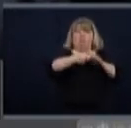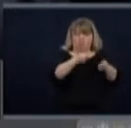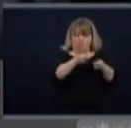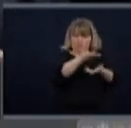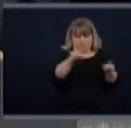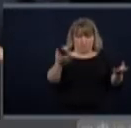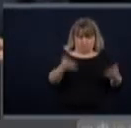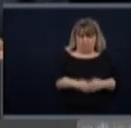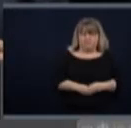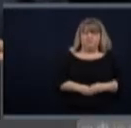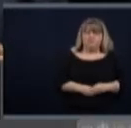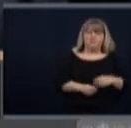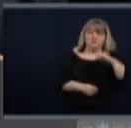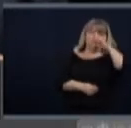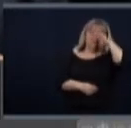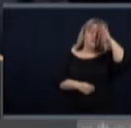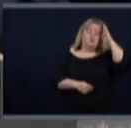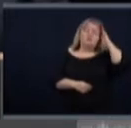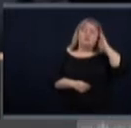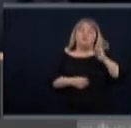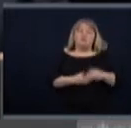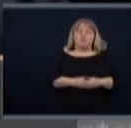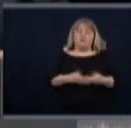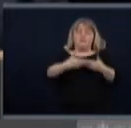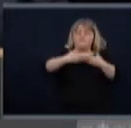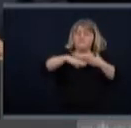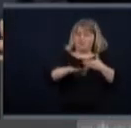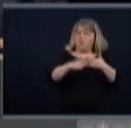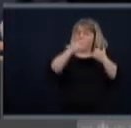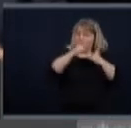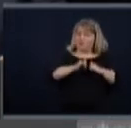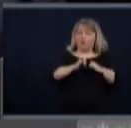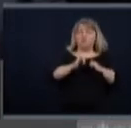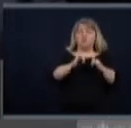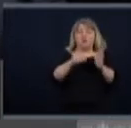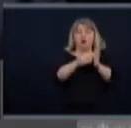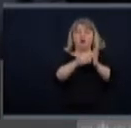Bon, évidemment, dans les prochains jours, les prochaines semaines, on va continuer d'avoir des cas,